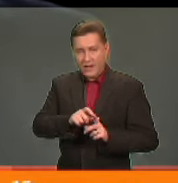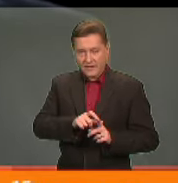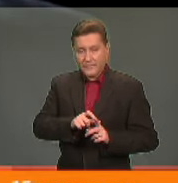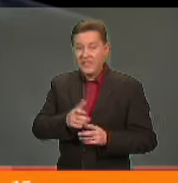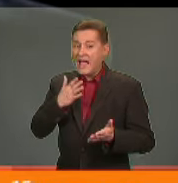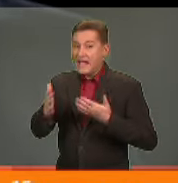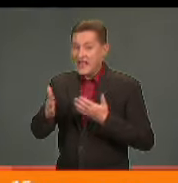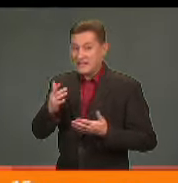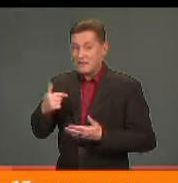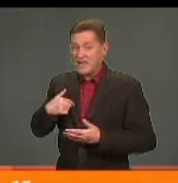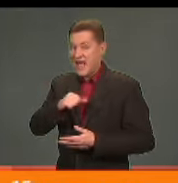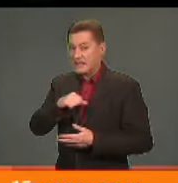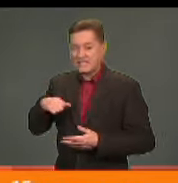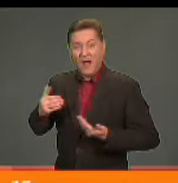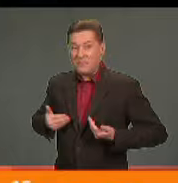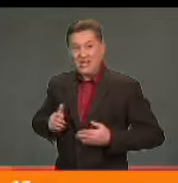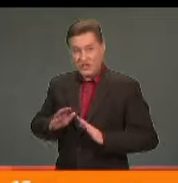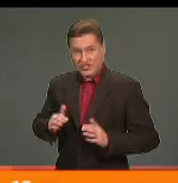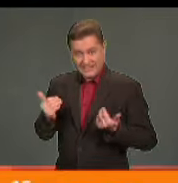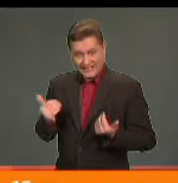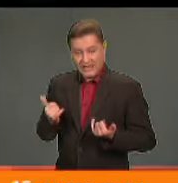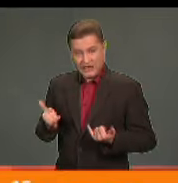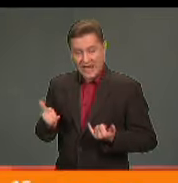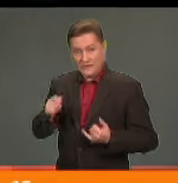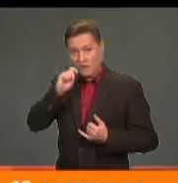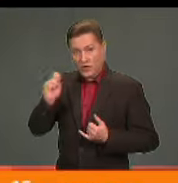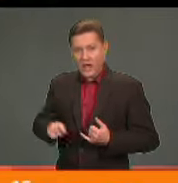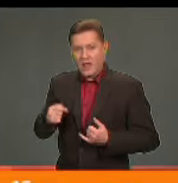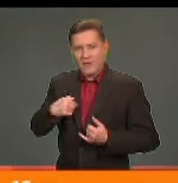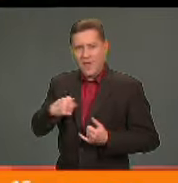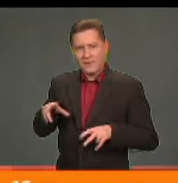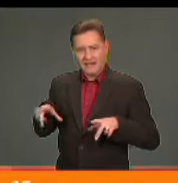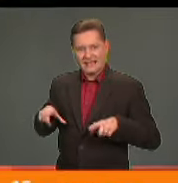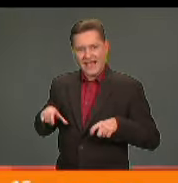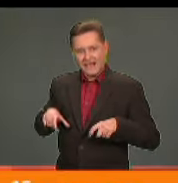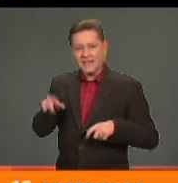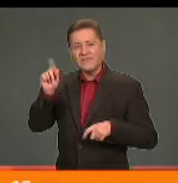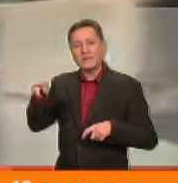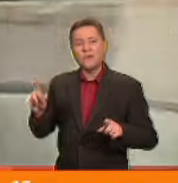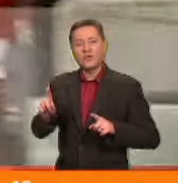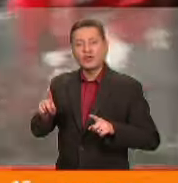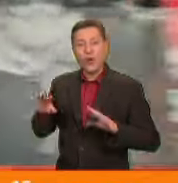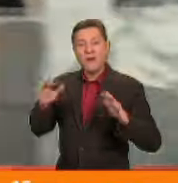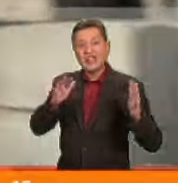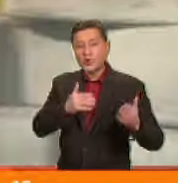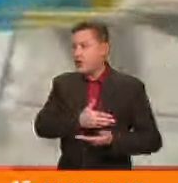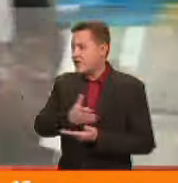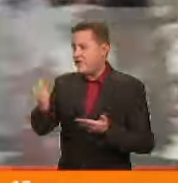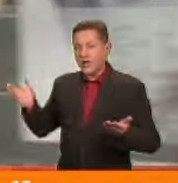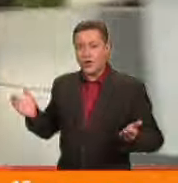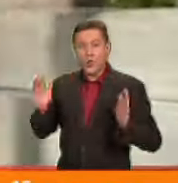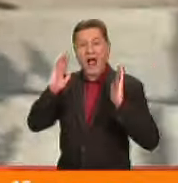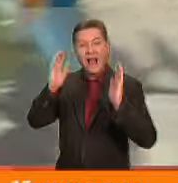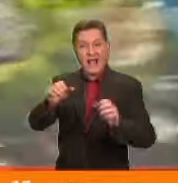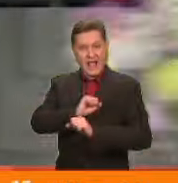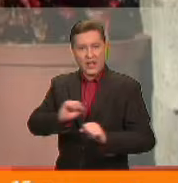Понимаете, если бы я сам не жил сейчас в Украине, то я бы завидовал тому, что происходит вокруг. Аллея героев,